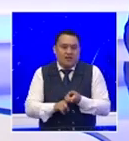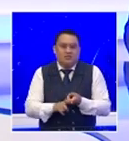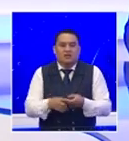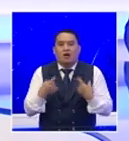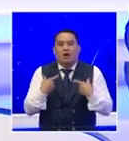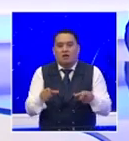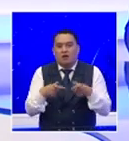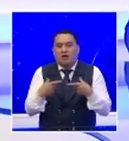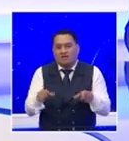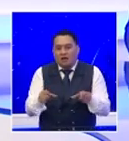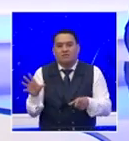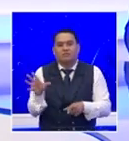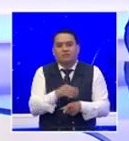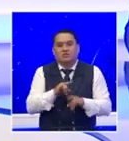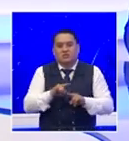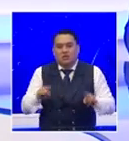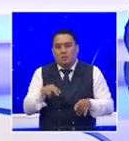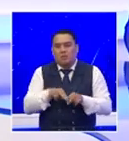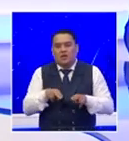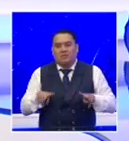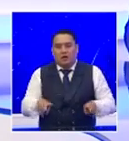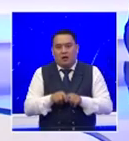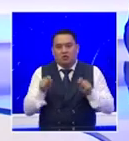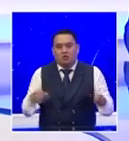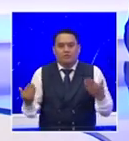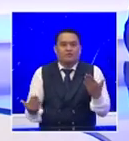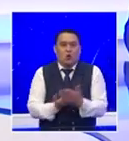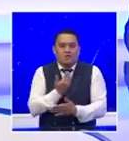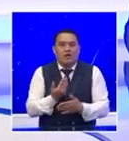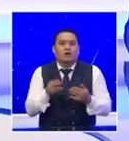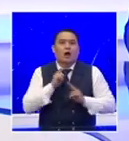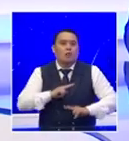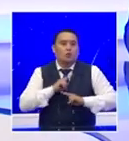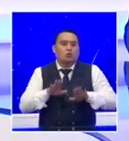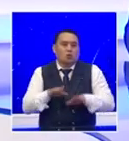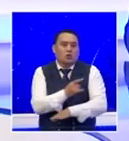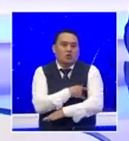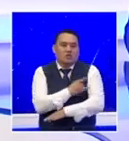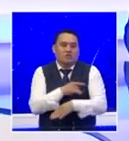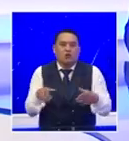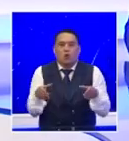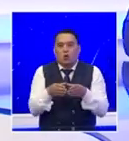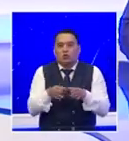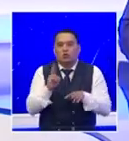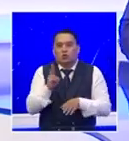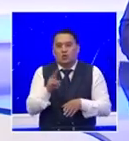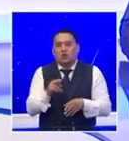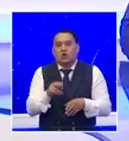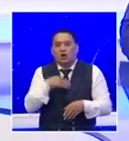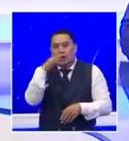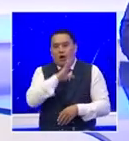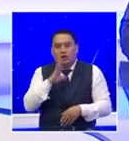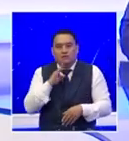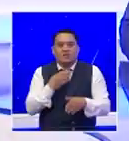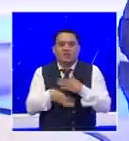ослаблением карантинных мер, почти все детсады Петропавловска открывают вновь. Но пока там работают дежурные группы для той детворы, чьи